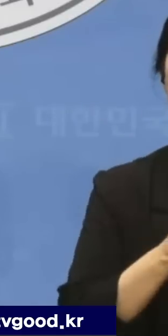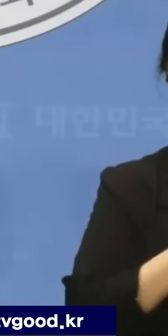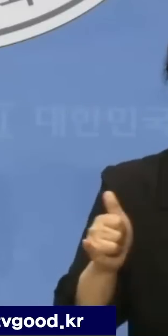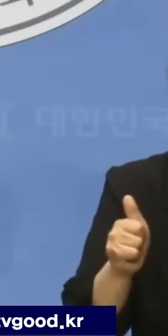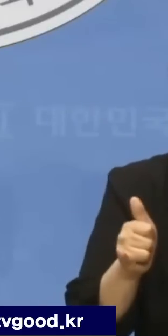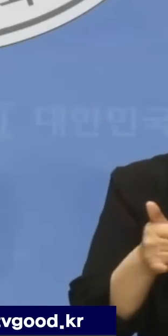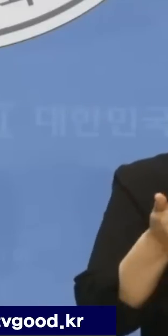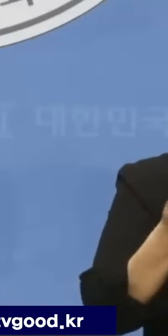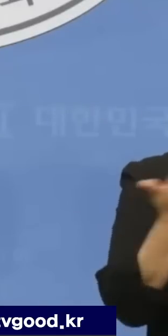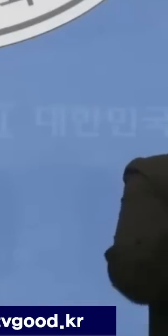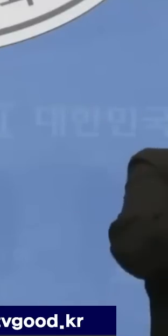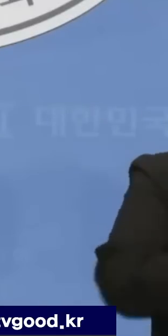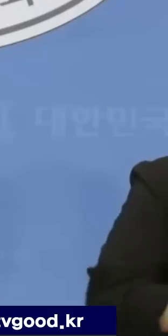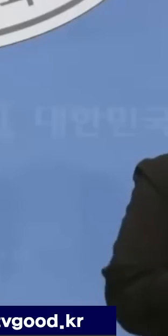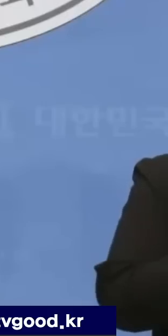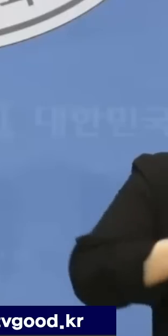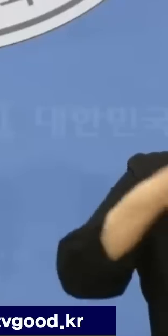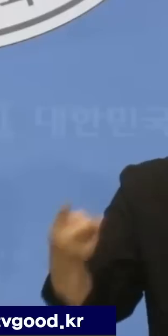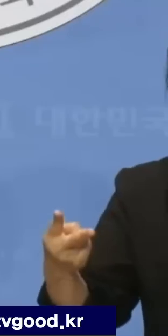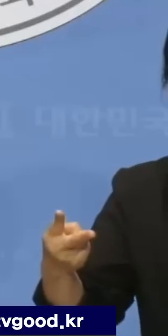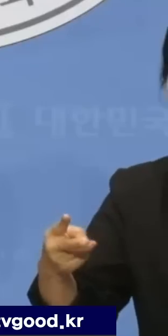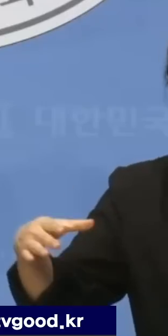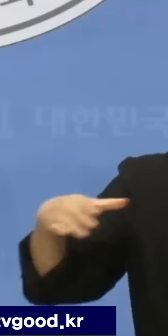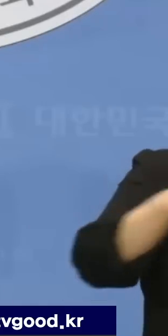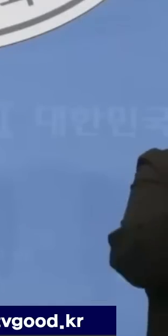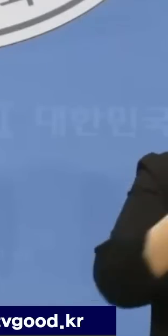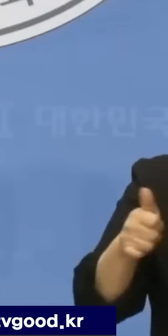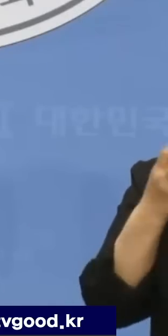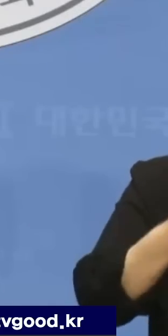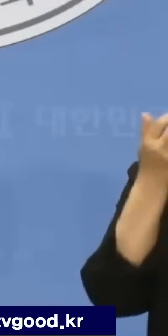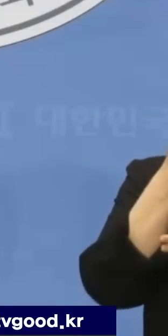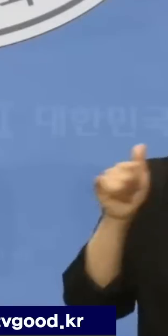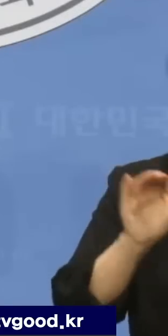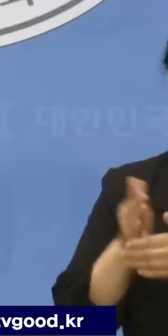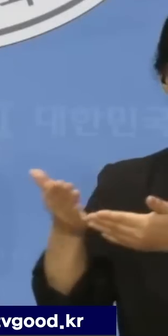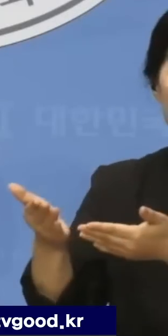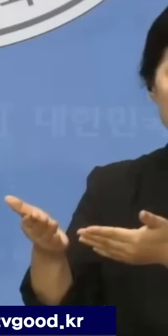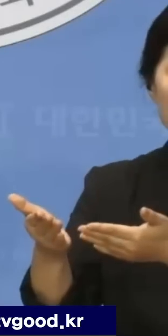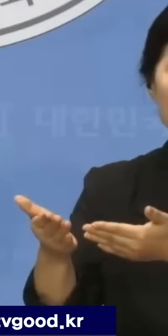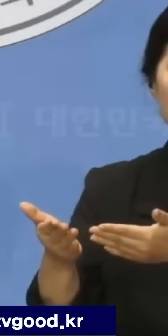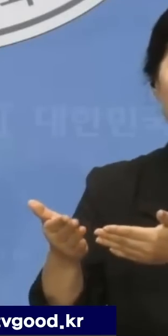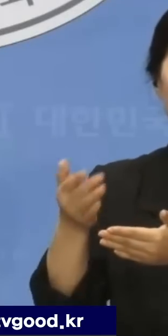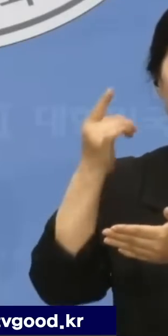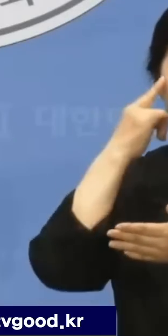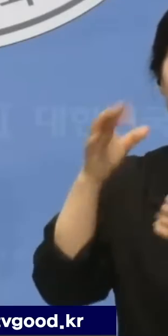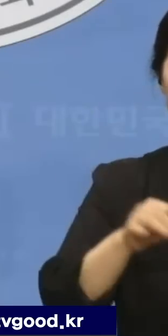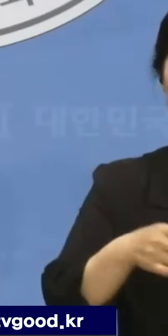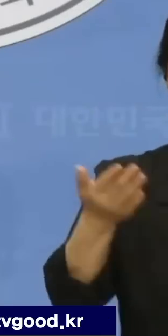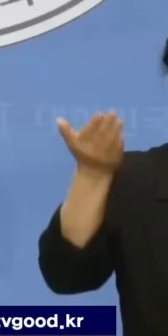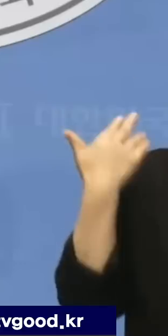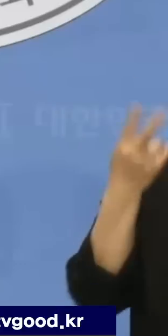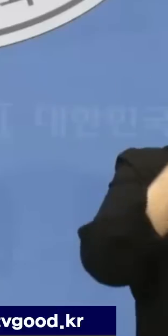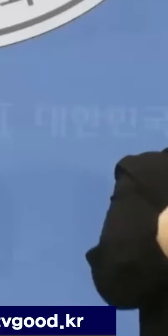상식밖에 일들이 벌어지고 있습니다 해당 검사가 가진 수사 노하우와 수사 정보가 가상 앞에